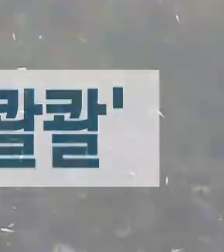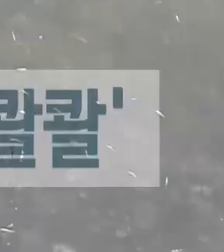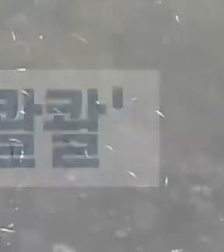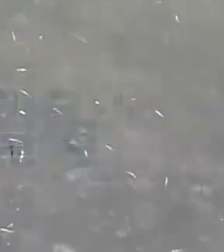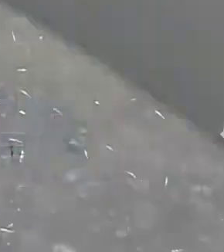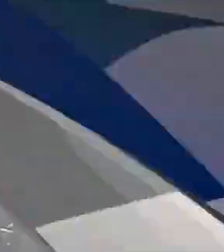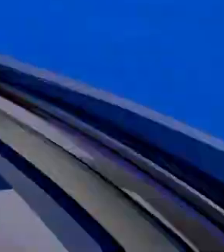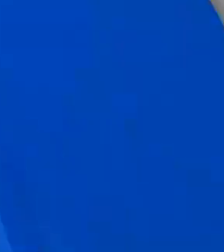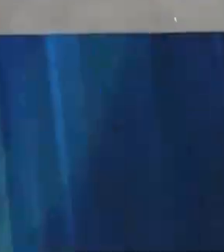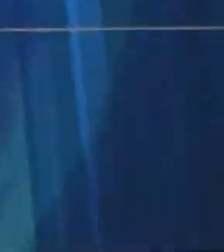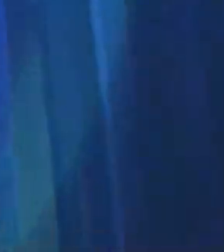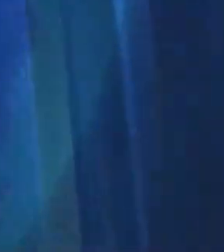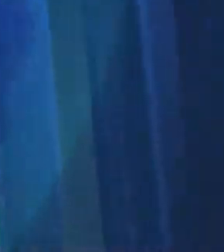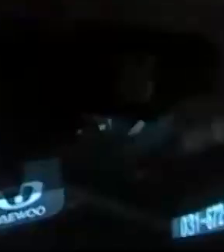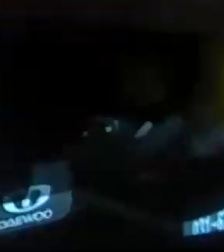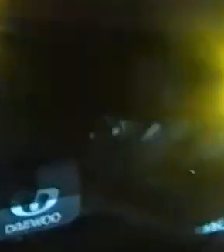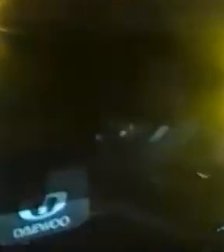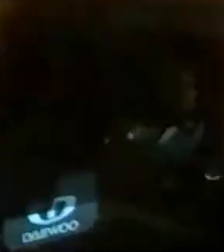떼죽음을 당했습니다.